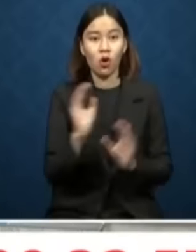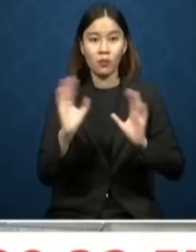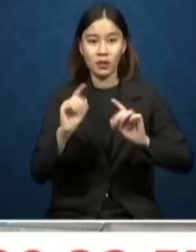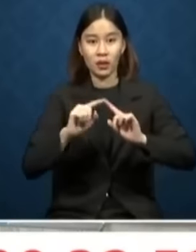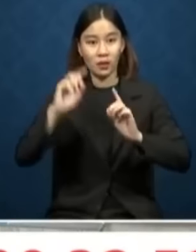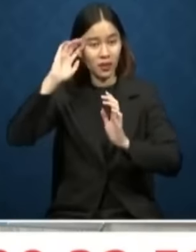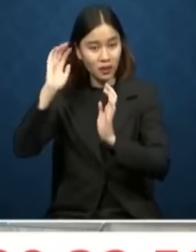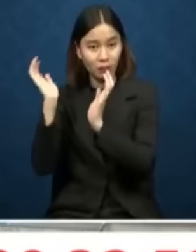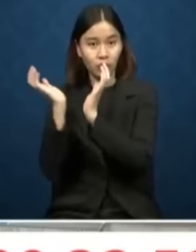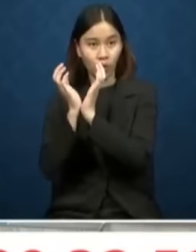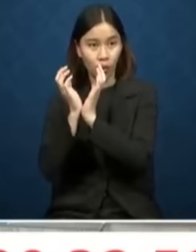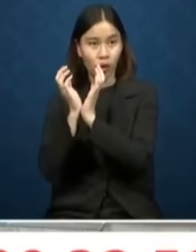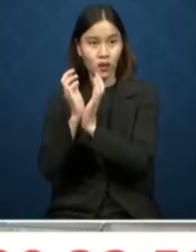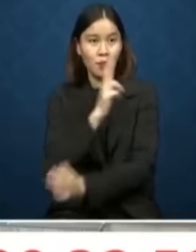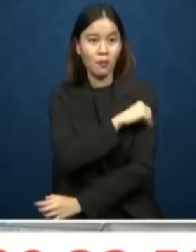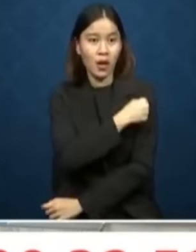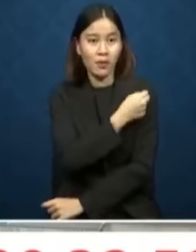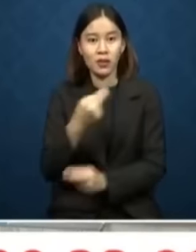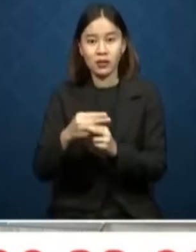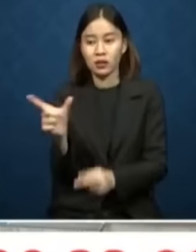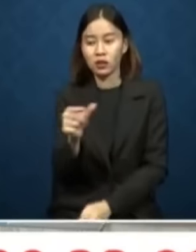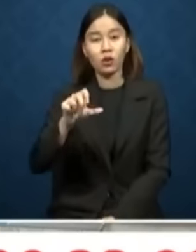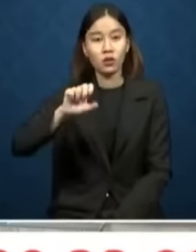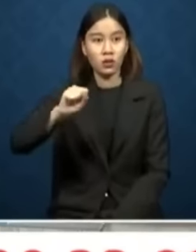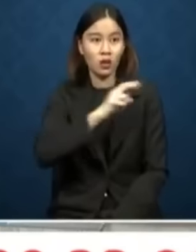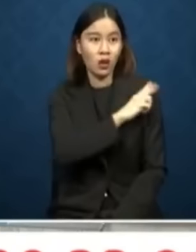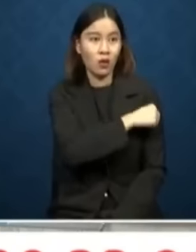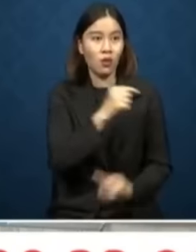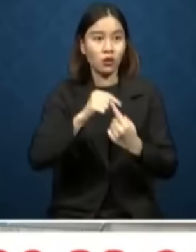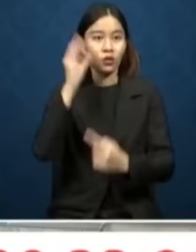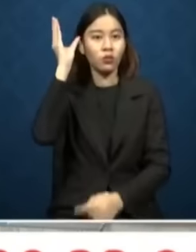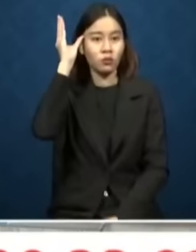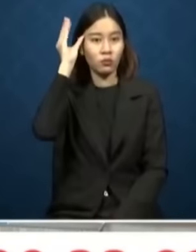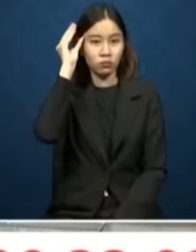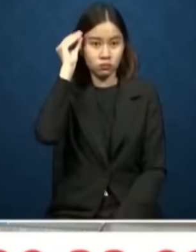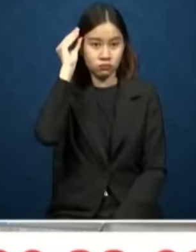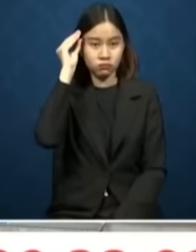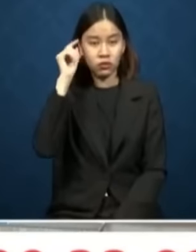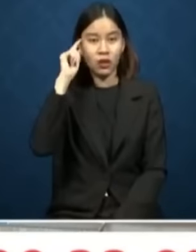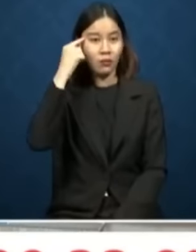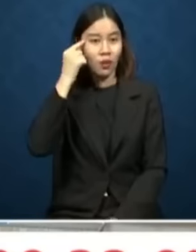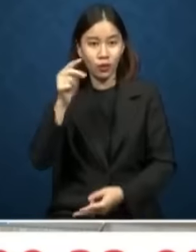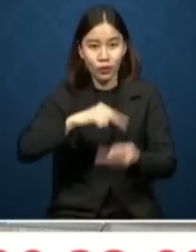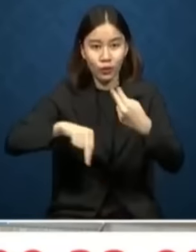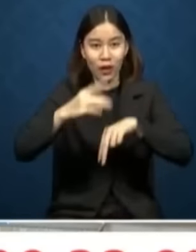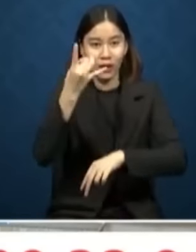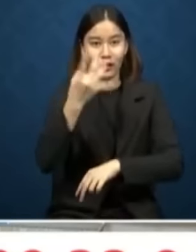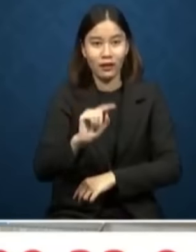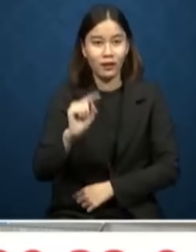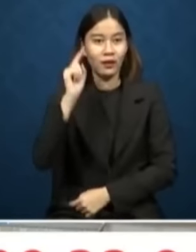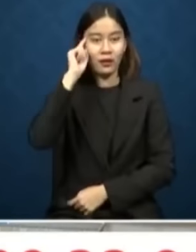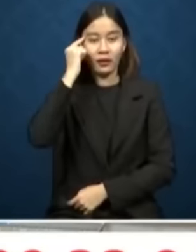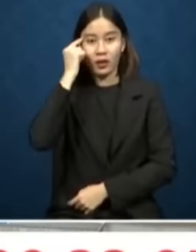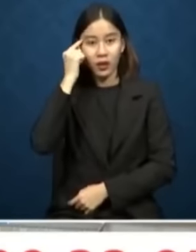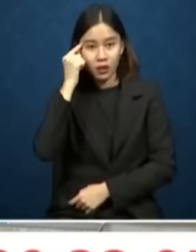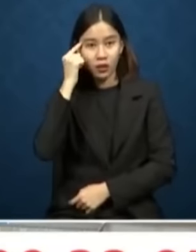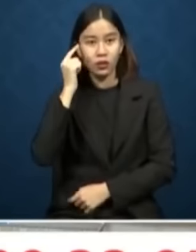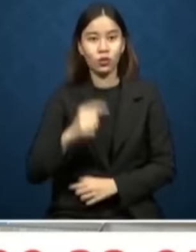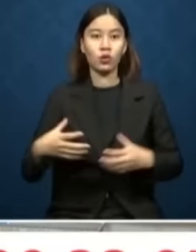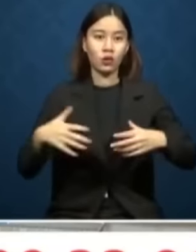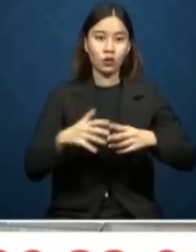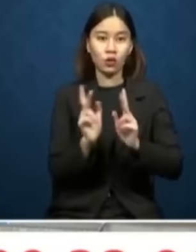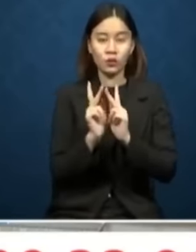ลตำรวจโทนายแพทย์สอเสือเป็นหมอทางสมองไม่รู้รักษาอะไรเพราะก